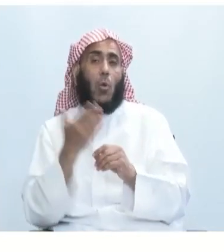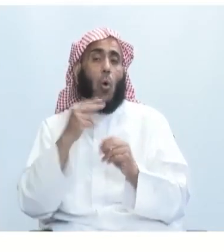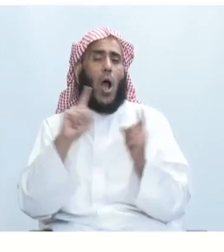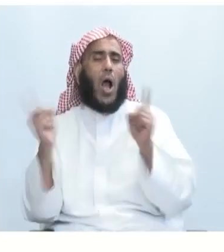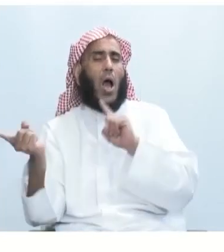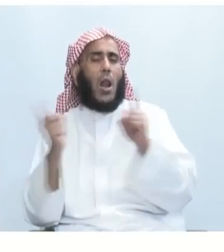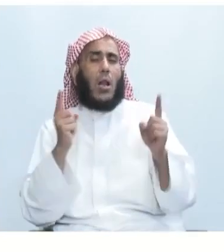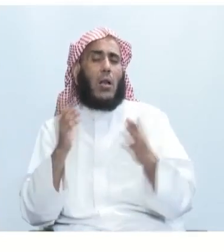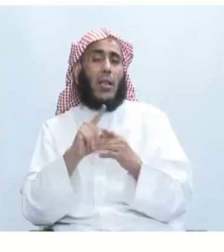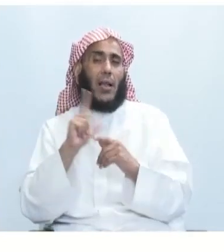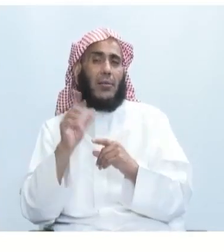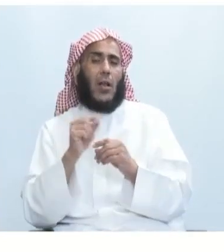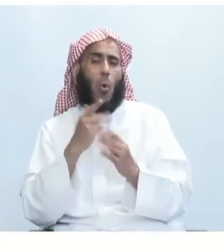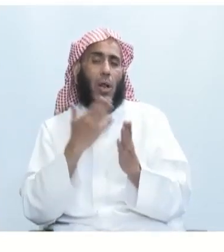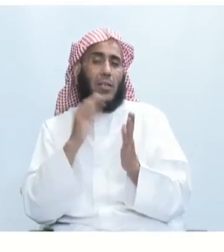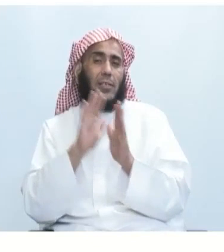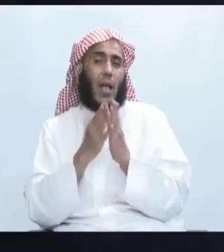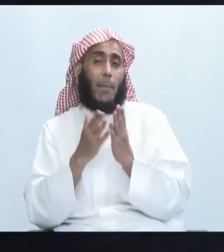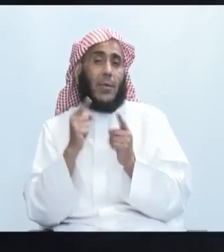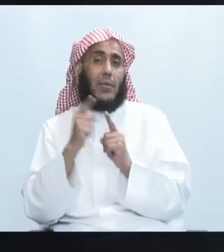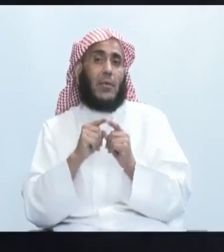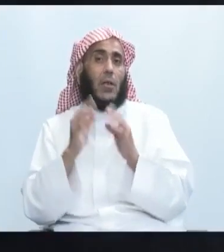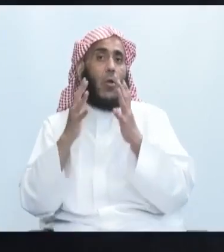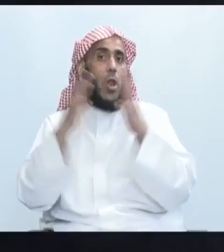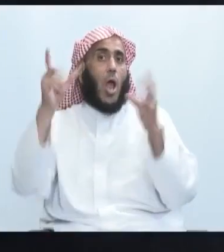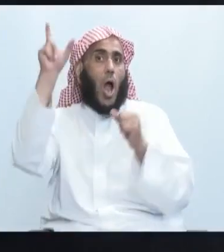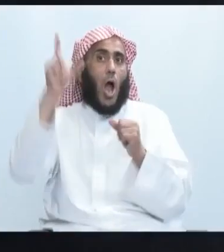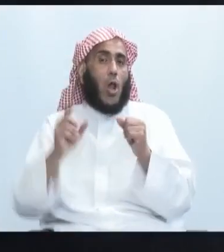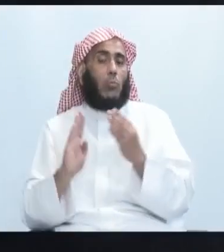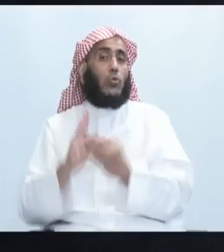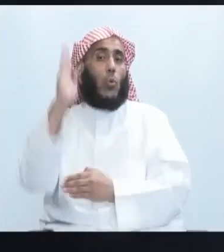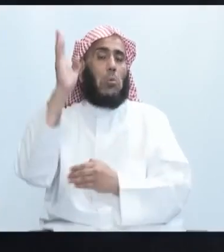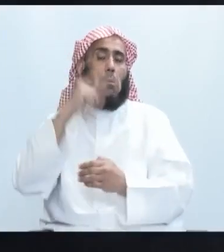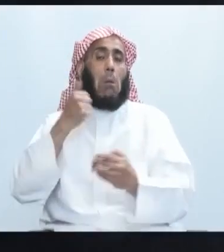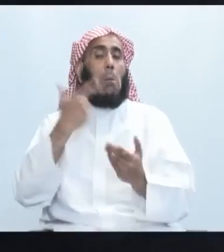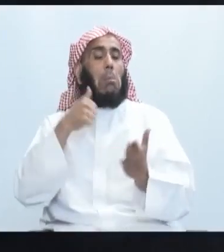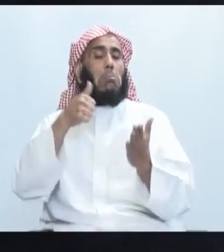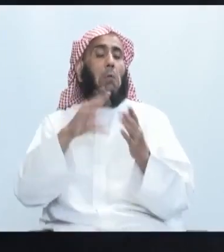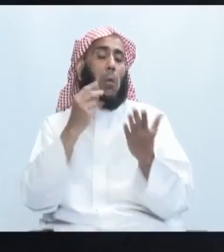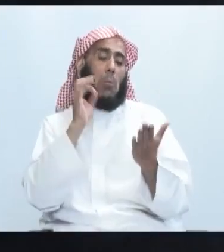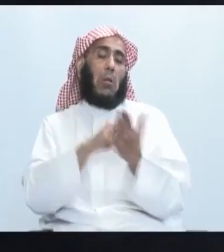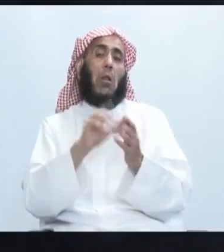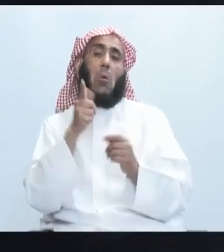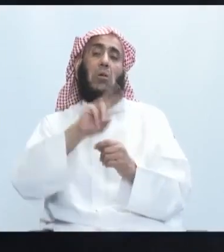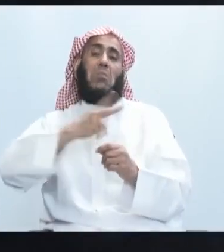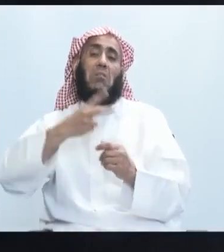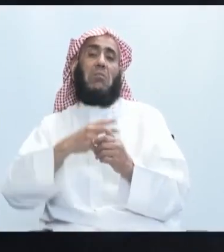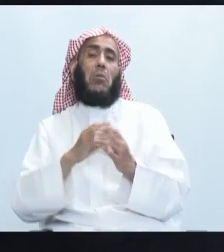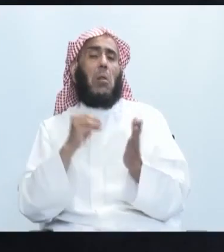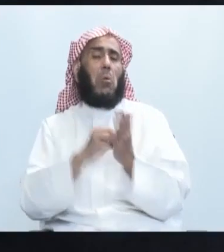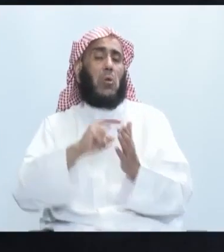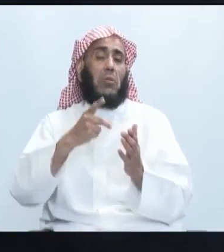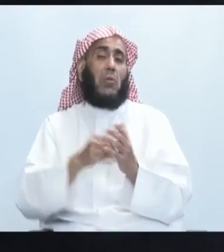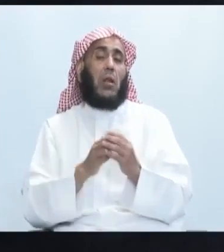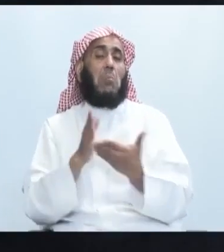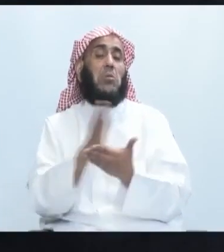ايضا ذكر مثلا لو قرات الكتابه لعالم او لعالم الصواريخ لن تفهم هذا الكتاب لان اللغه تختلف ولان الموضوع يختلف